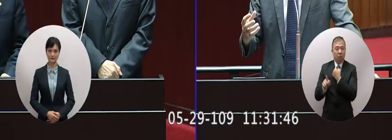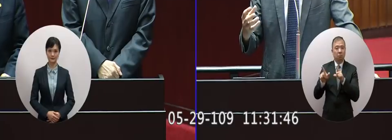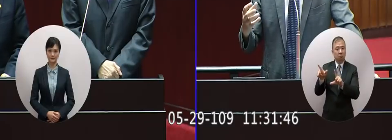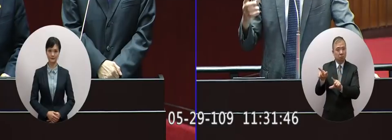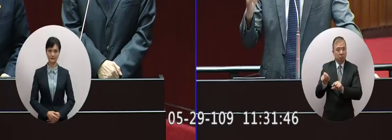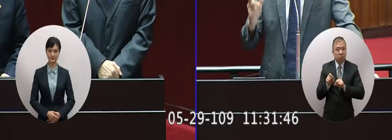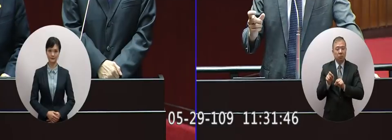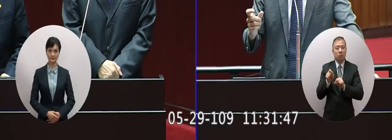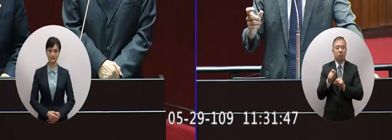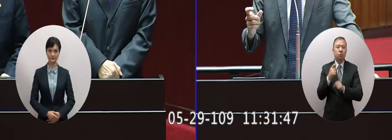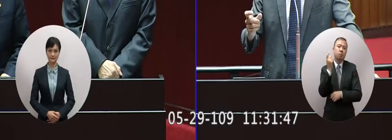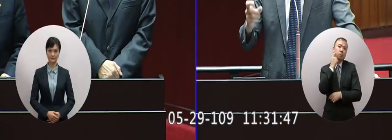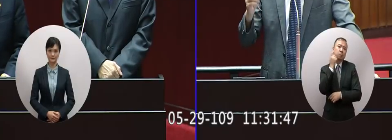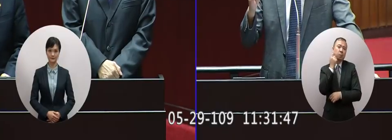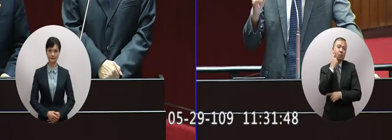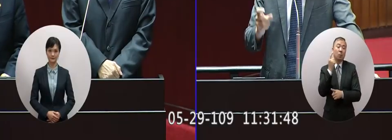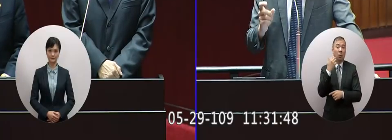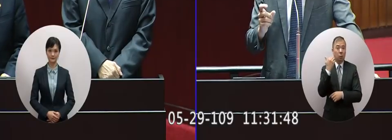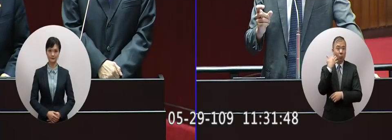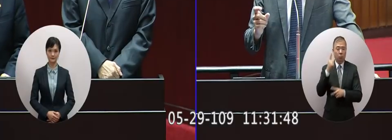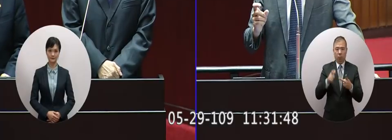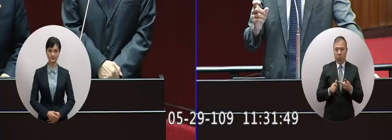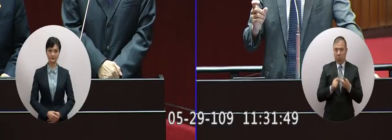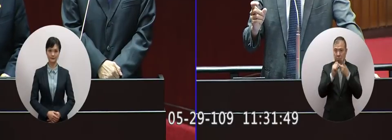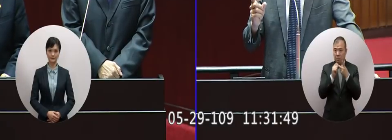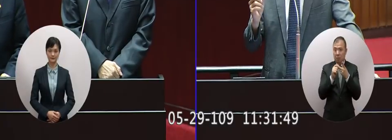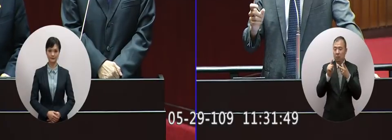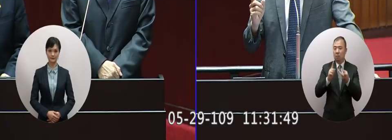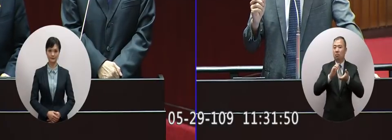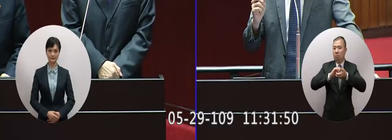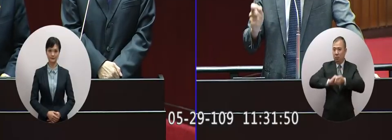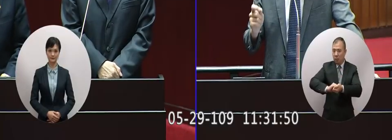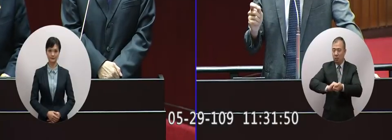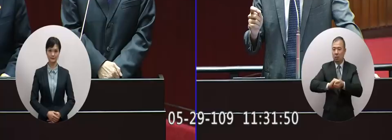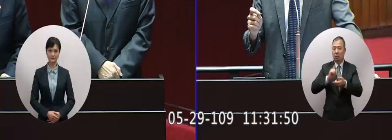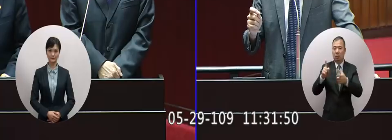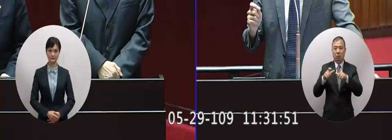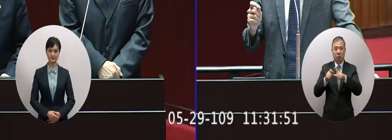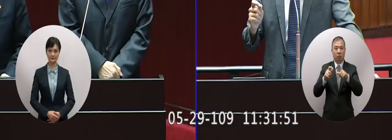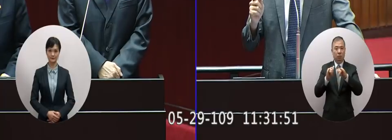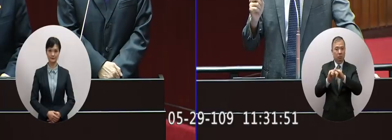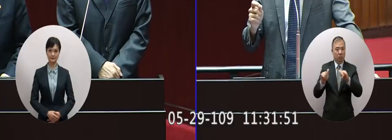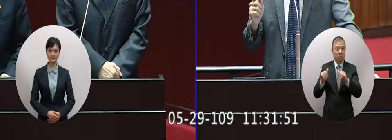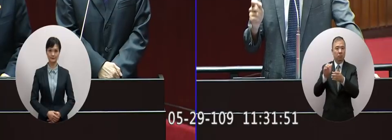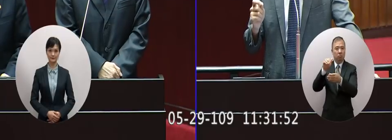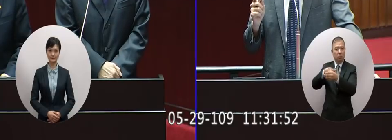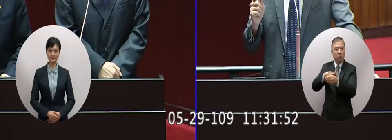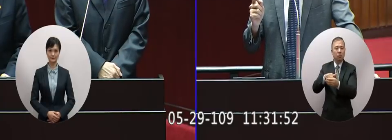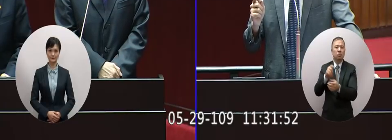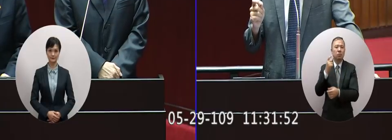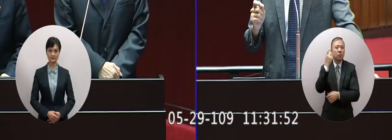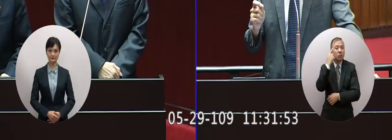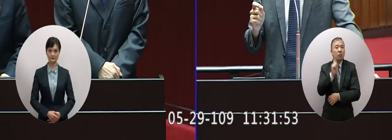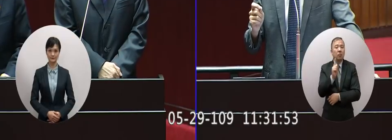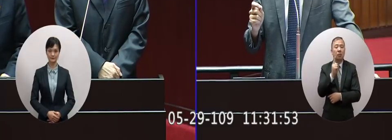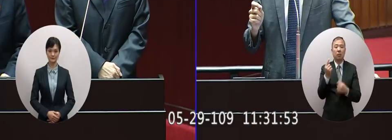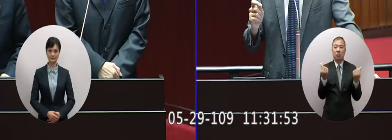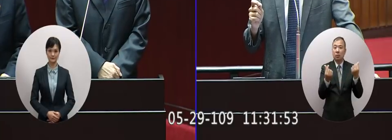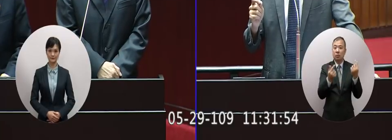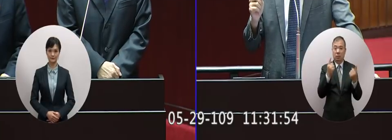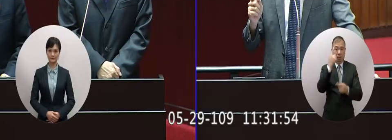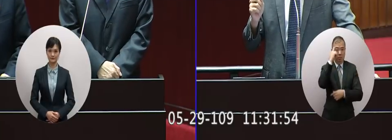如果复决的这个程序跟公投，那等于说也可以这样讲，就是明年的这个公民投